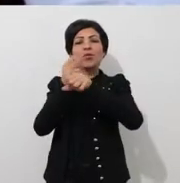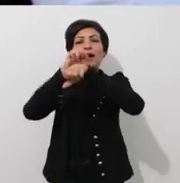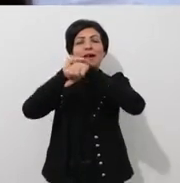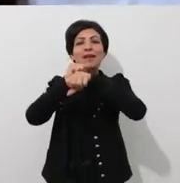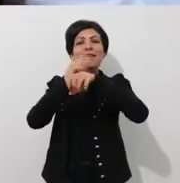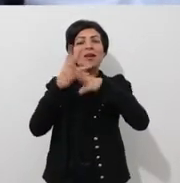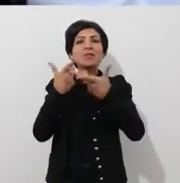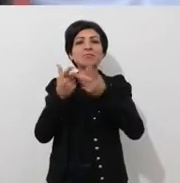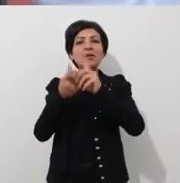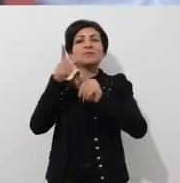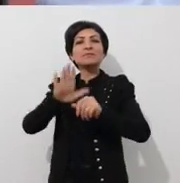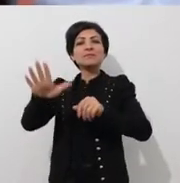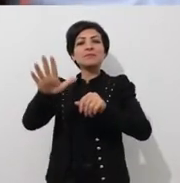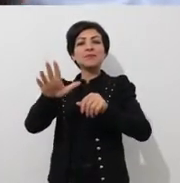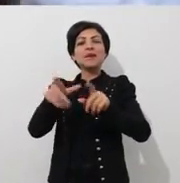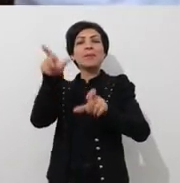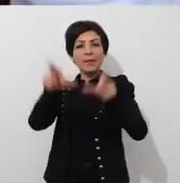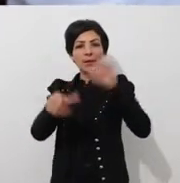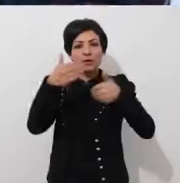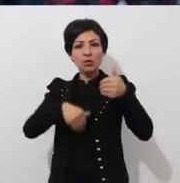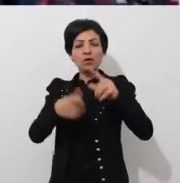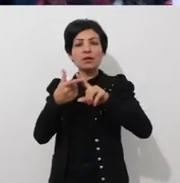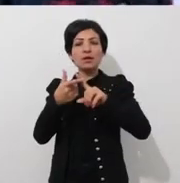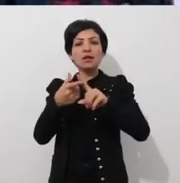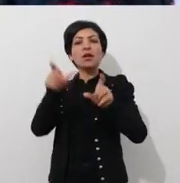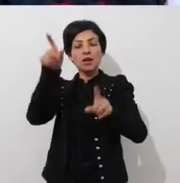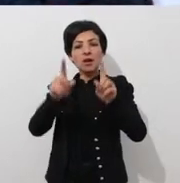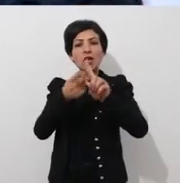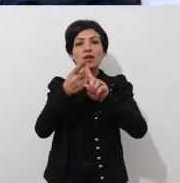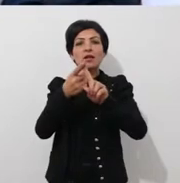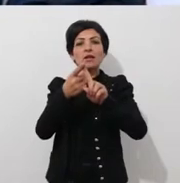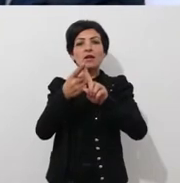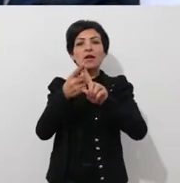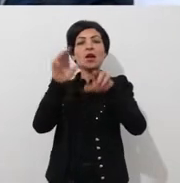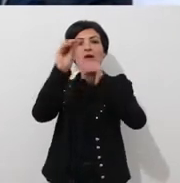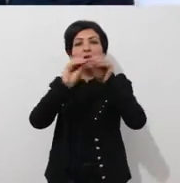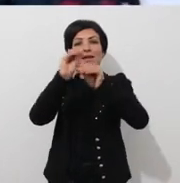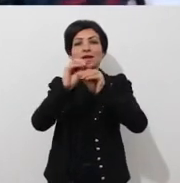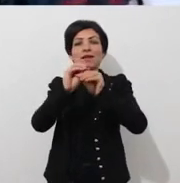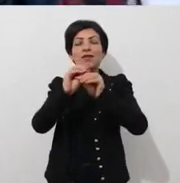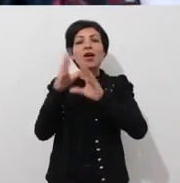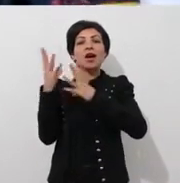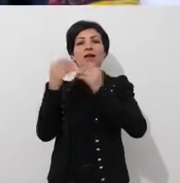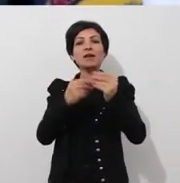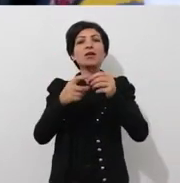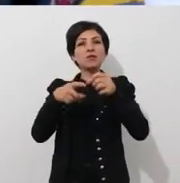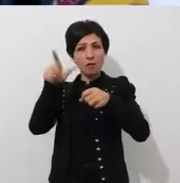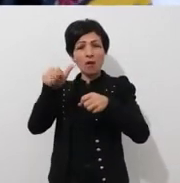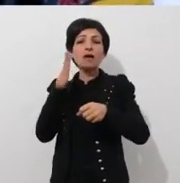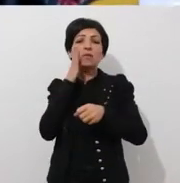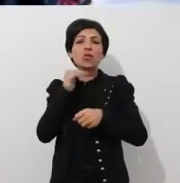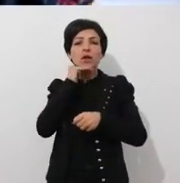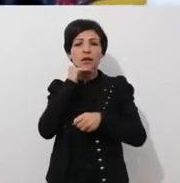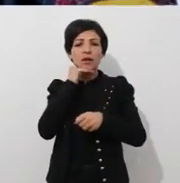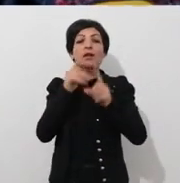الوظيفي، أخصائي العلاج الوظيفي، أخصائي العلاج الطبيعي، الكل شركناهم، المنطقين